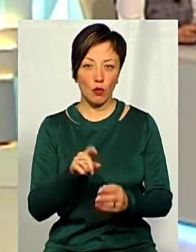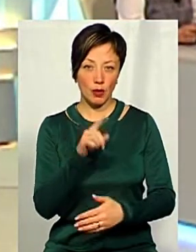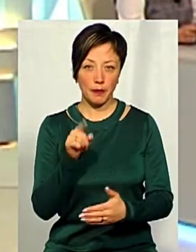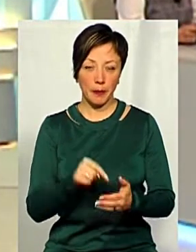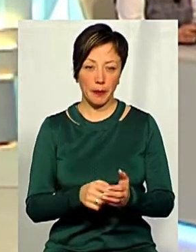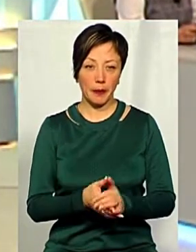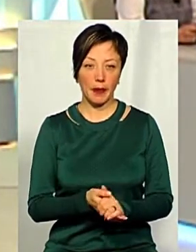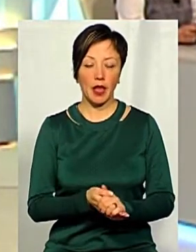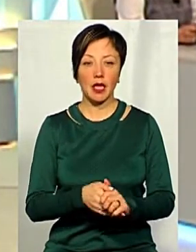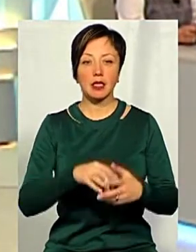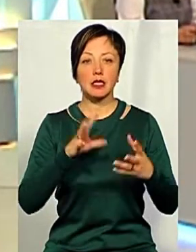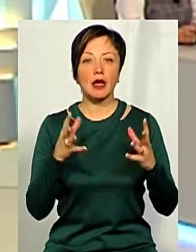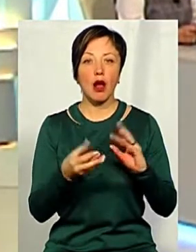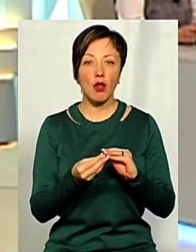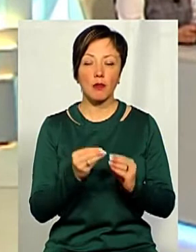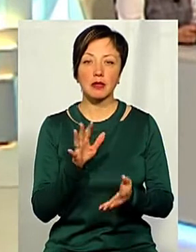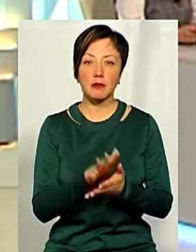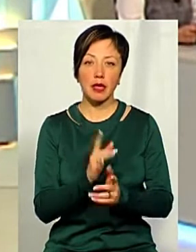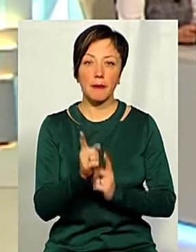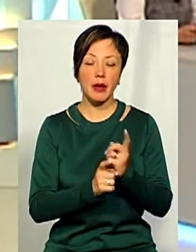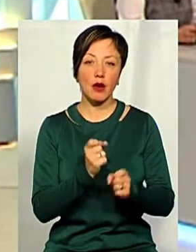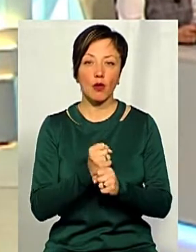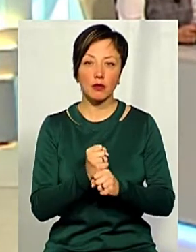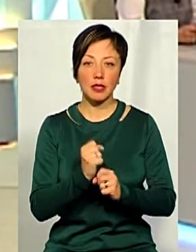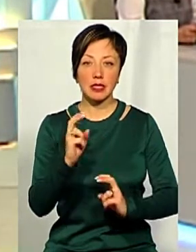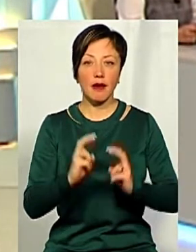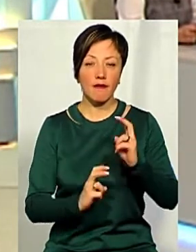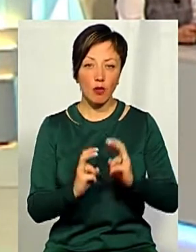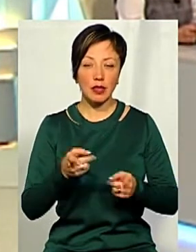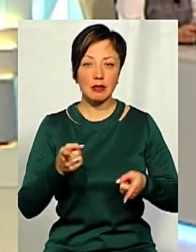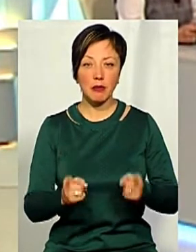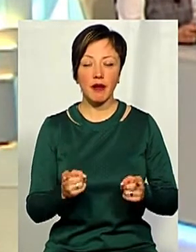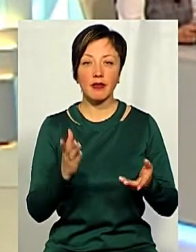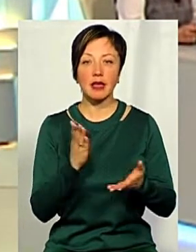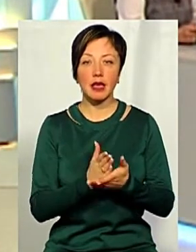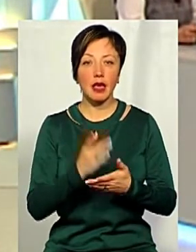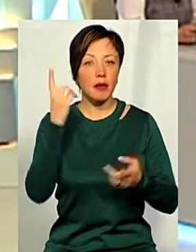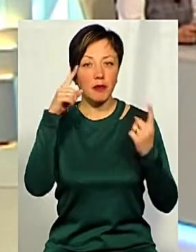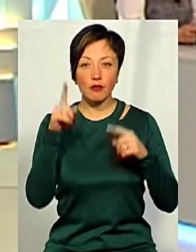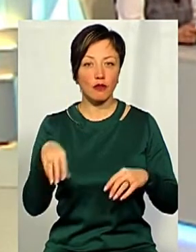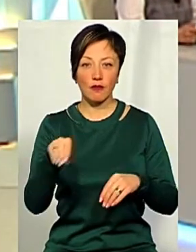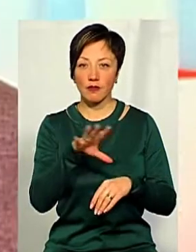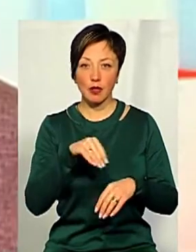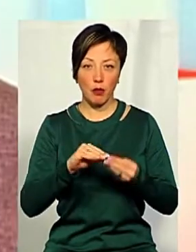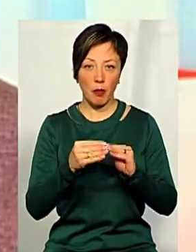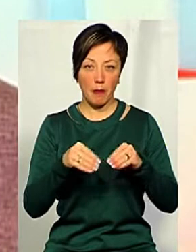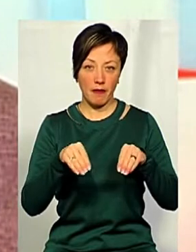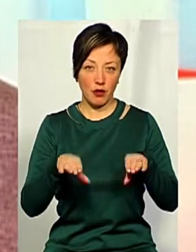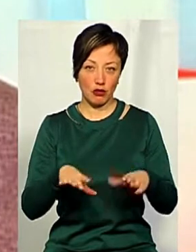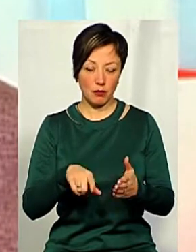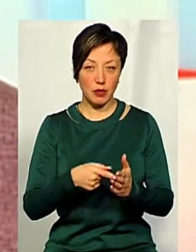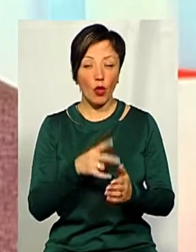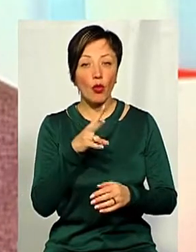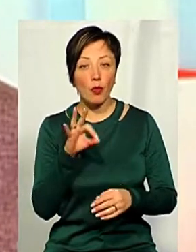Загалом сміттєпереробний завод або комплекс насправді є такий міф, що він вирішить всі проблеми міста. Але